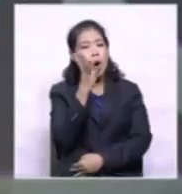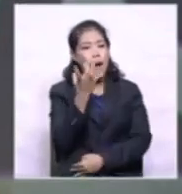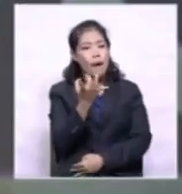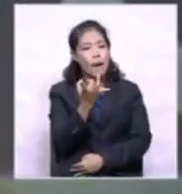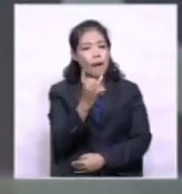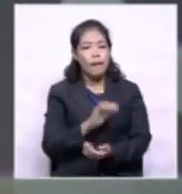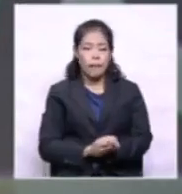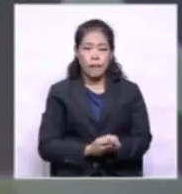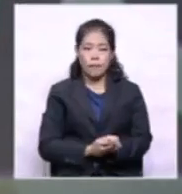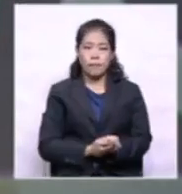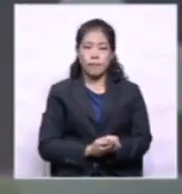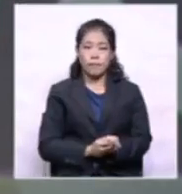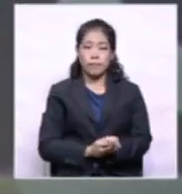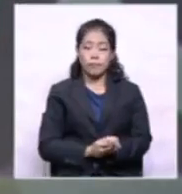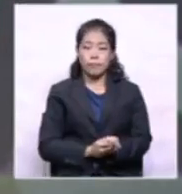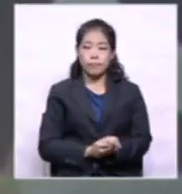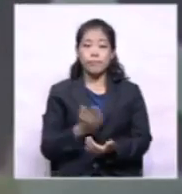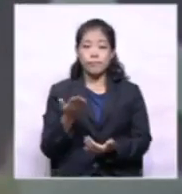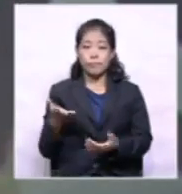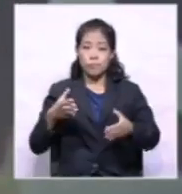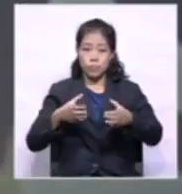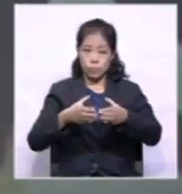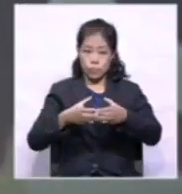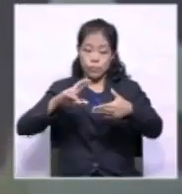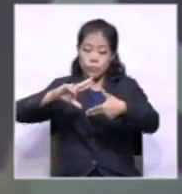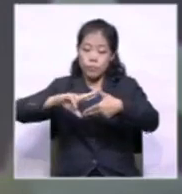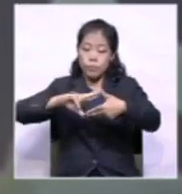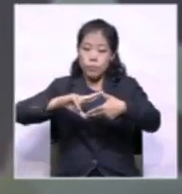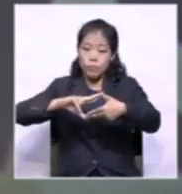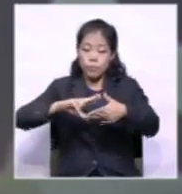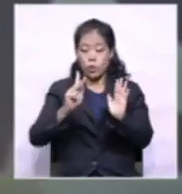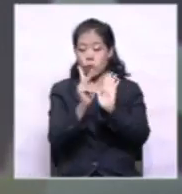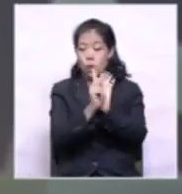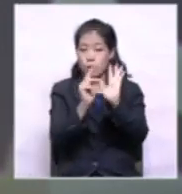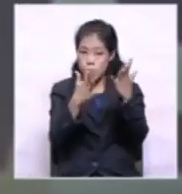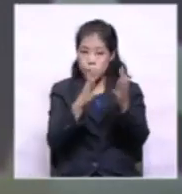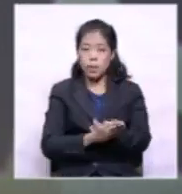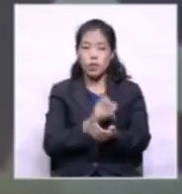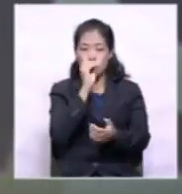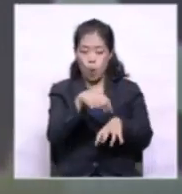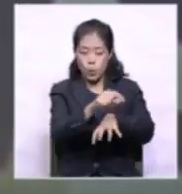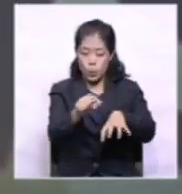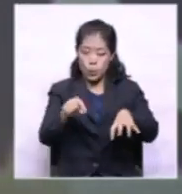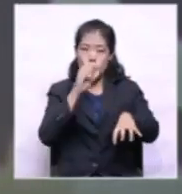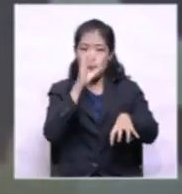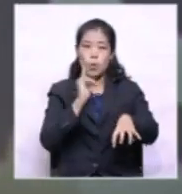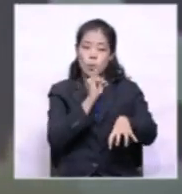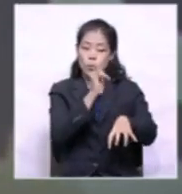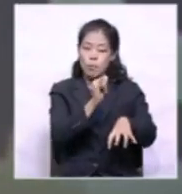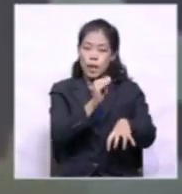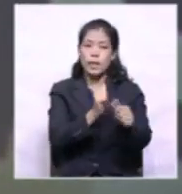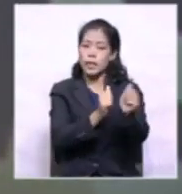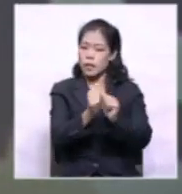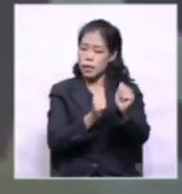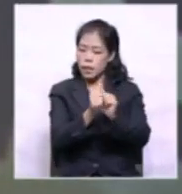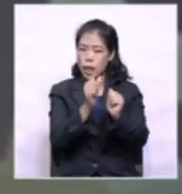แต่ว่าคุณธรรมนัสบอกว่านี่นะฮะพรรคพลังประชารัฐไม่เคยมีกฎที่จะให้ส.ส.นอกพื้นที่เนี่ยไปลงในพื้นที่อื่น